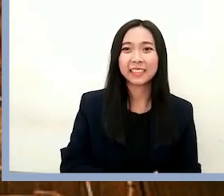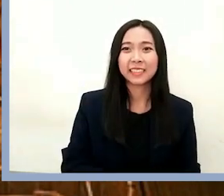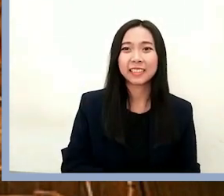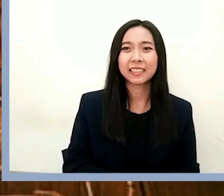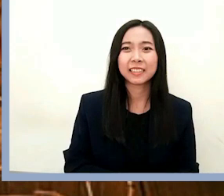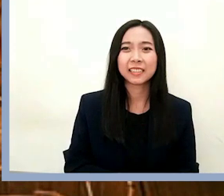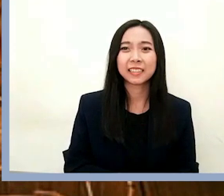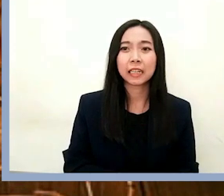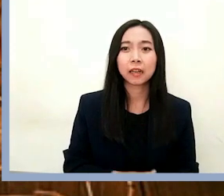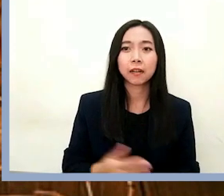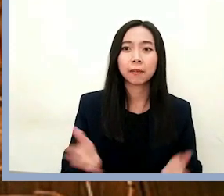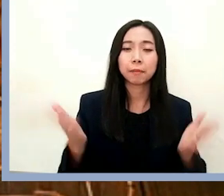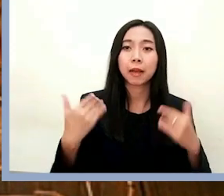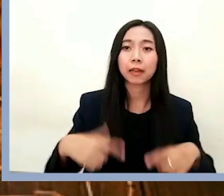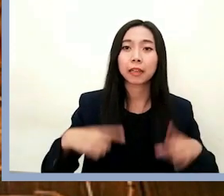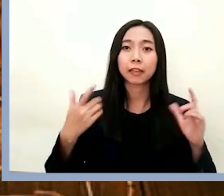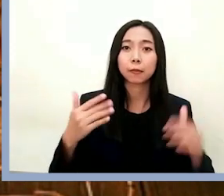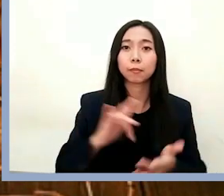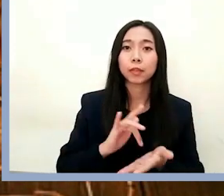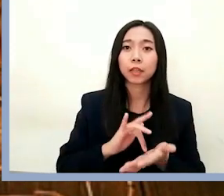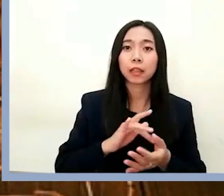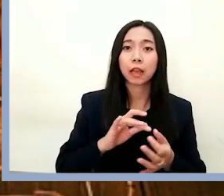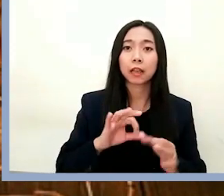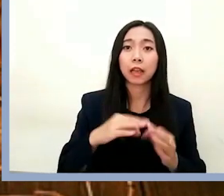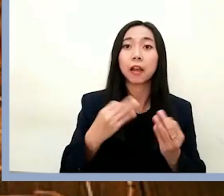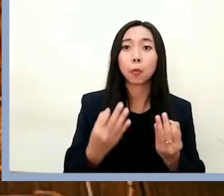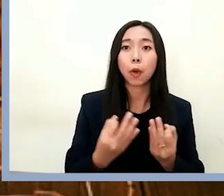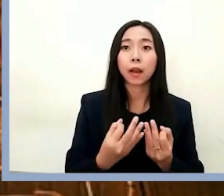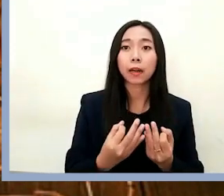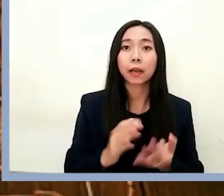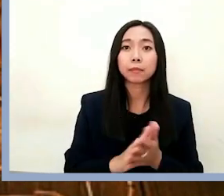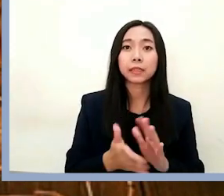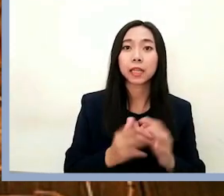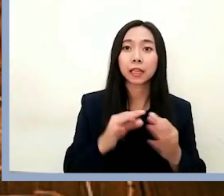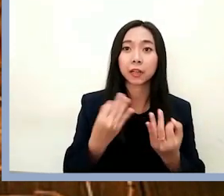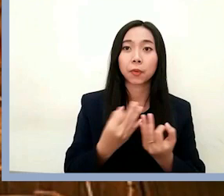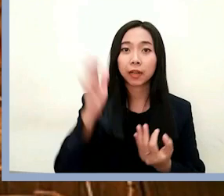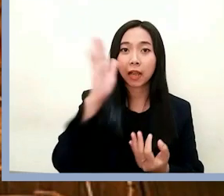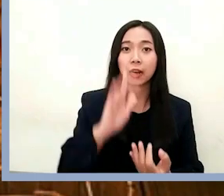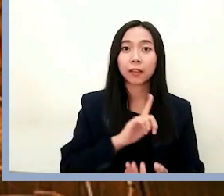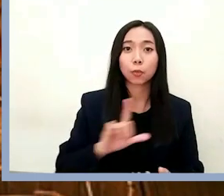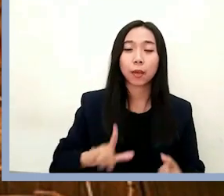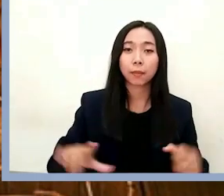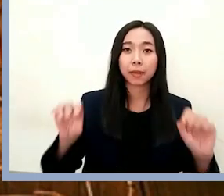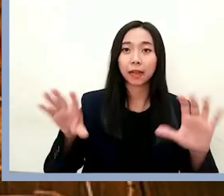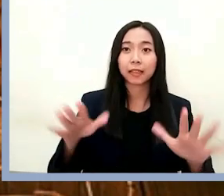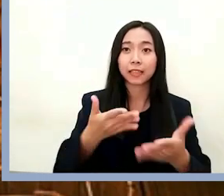kita hidup di keluarga kita menjadi keluarga Allah Tuhan memberkati